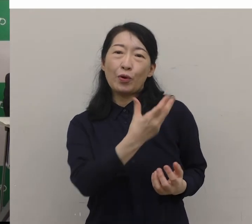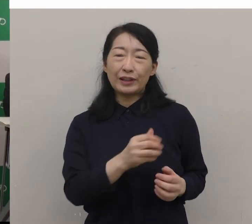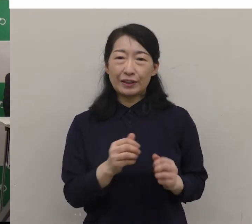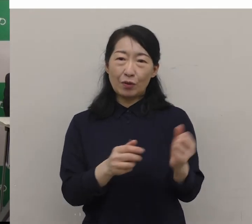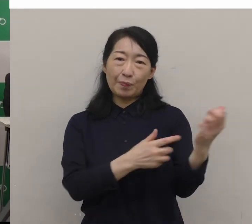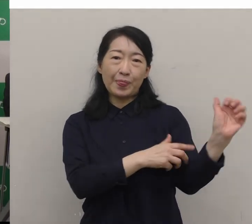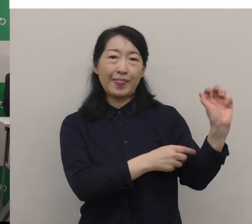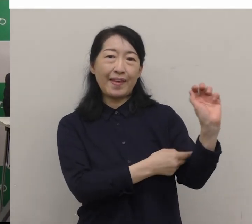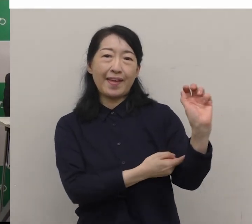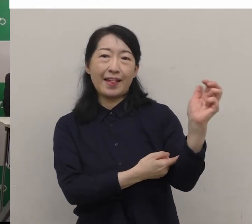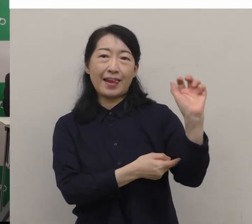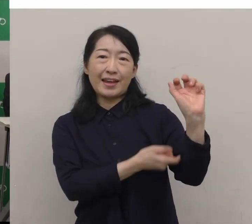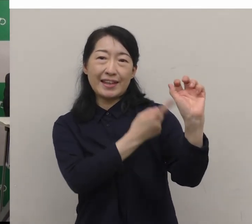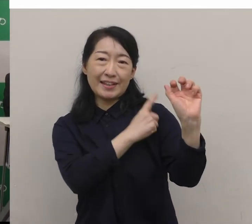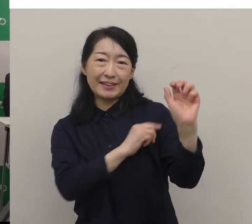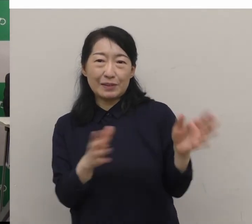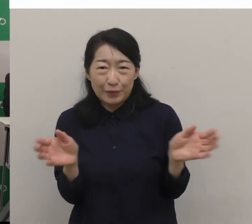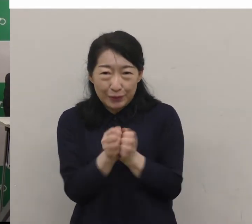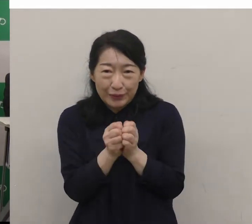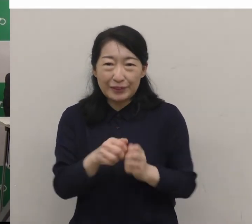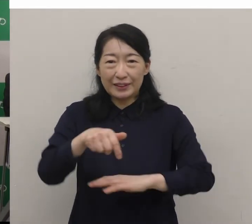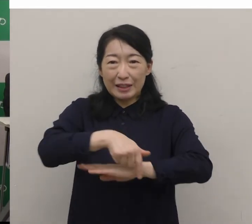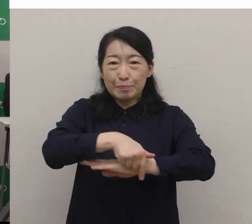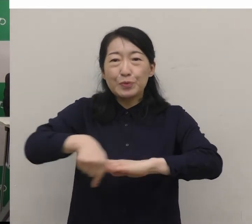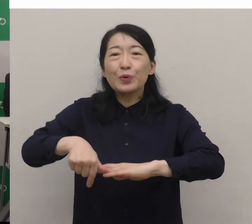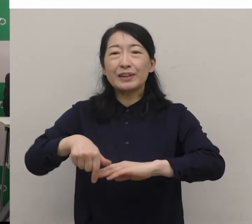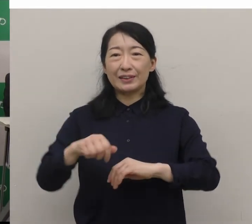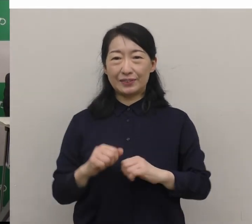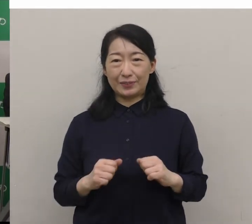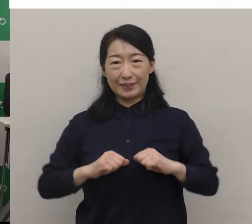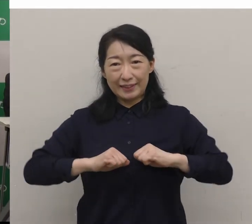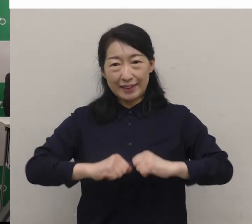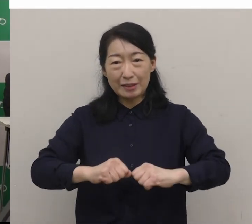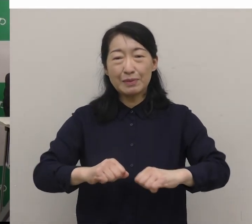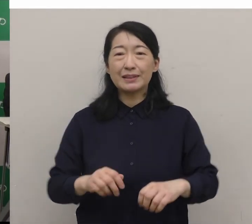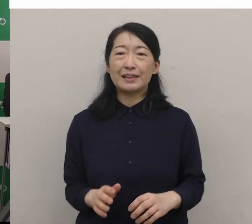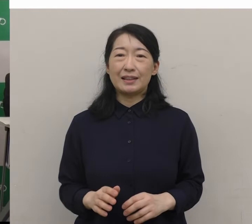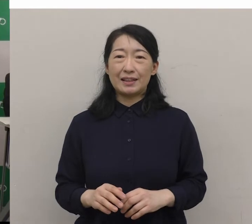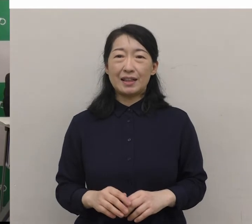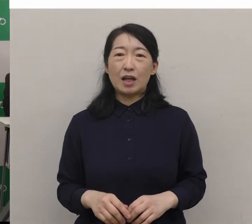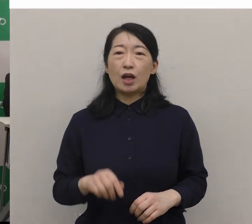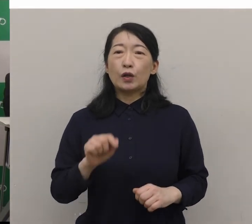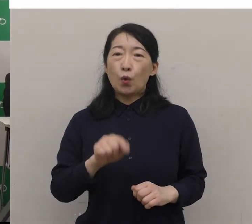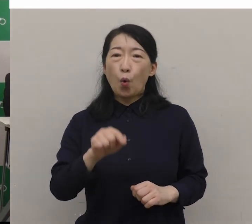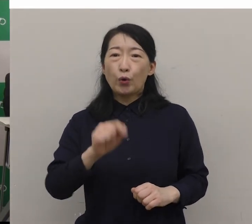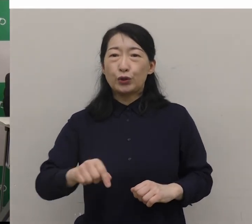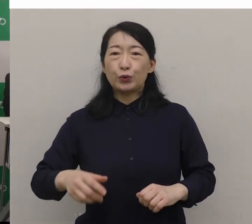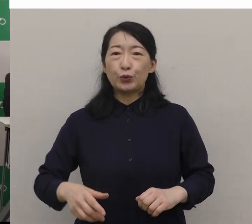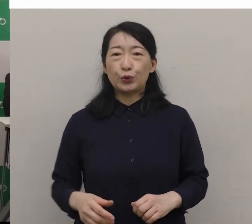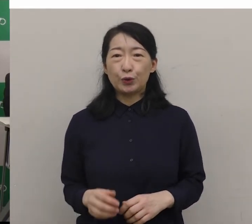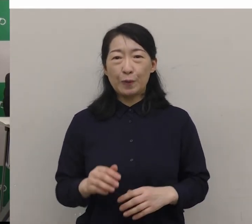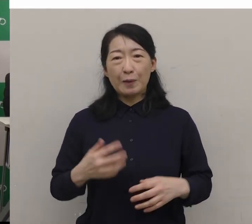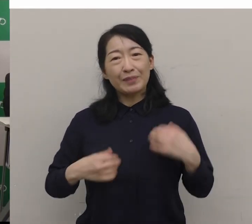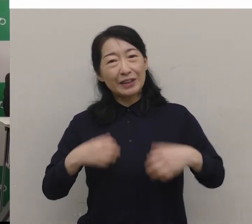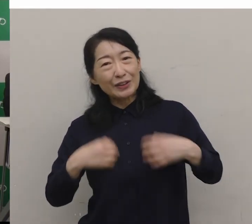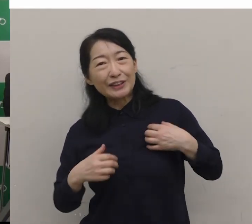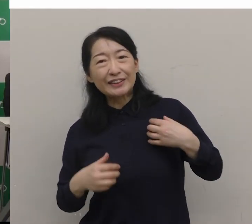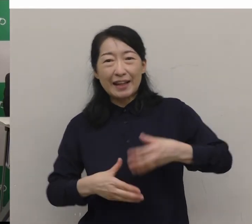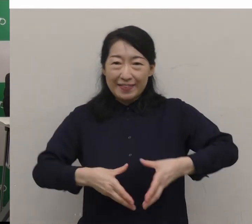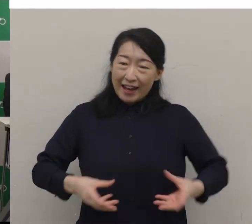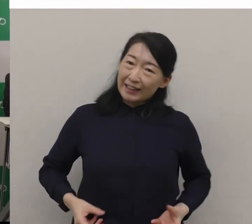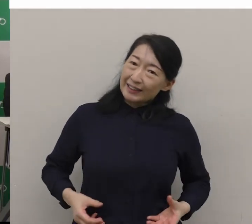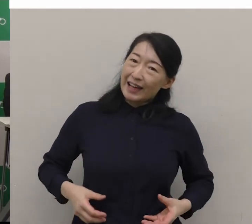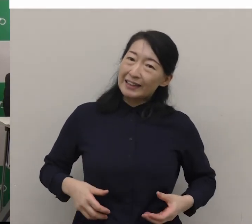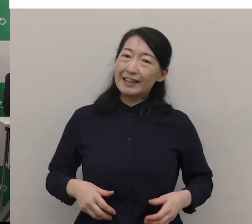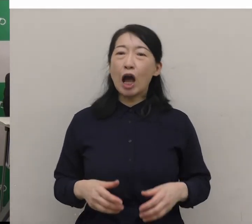にしたいと考えております。そして本市にはユニークで大胆なことに挑戦する創造性の高い人たちがいるという評判の獲得